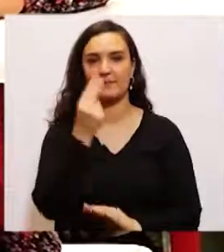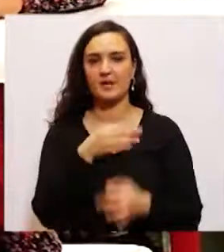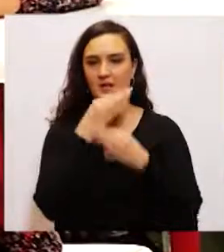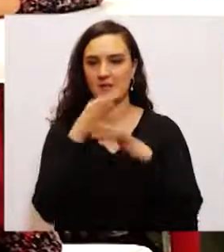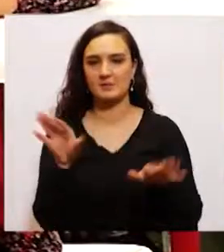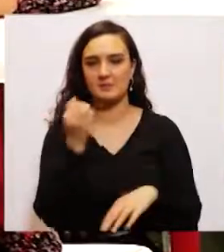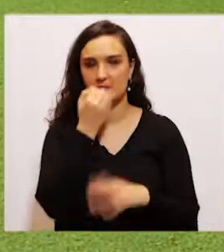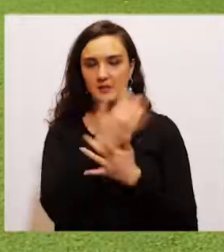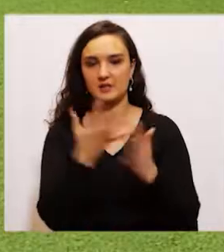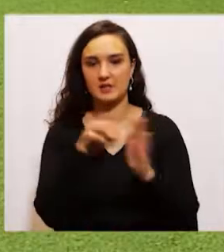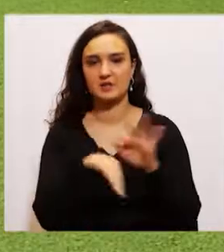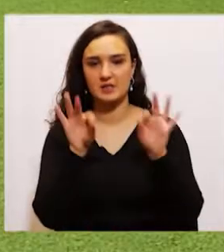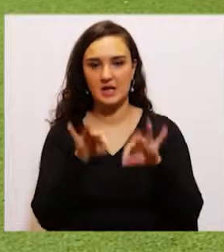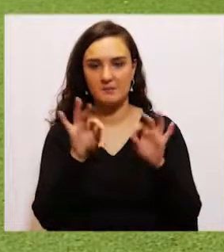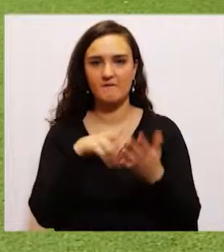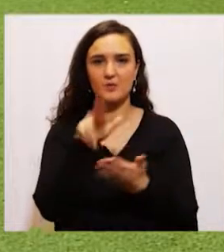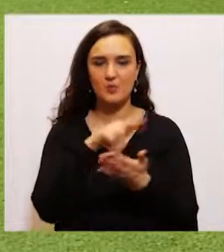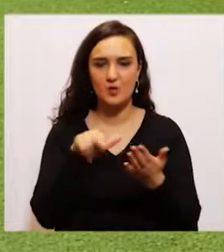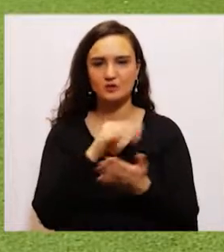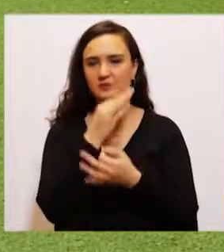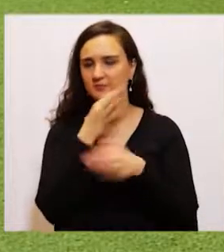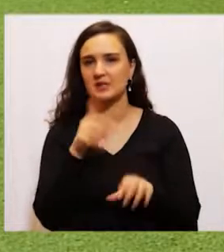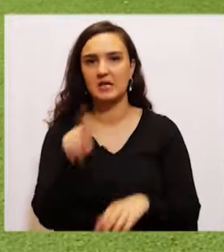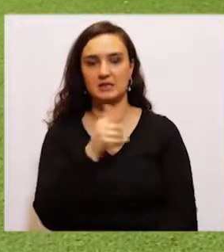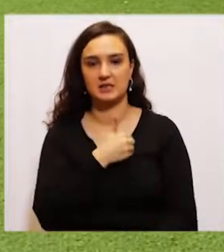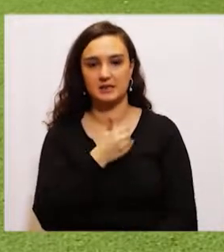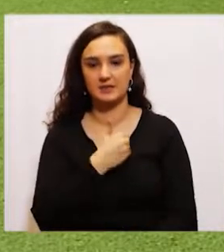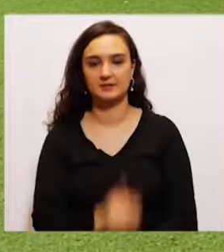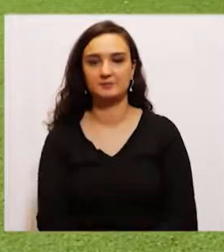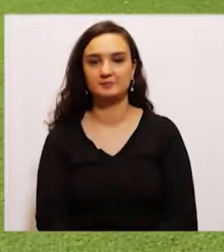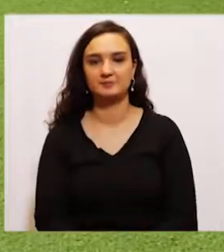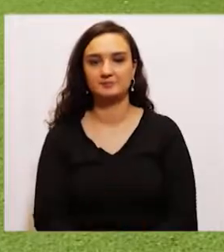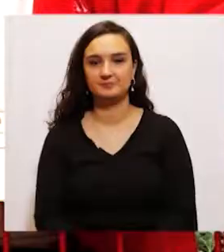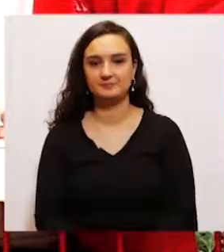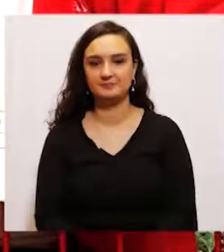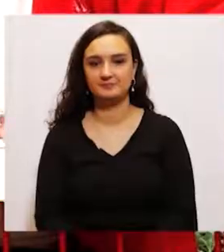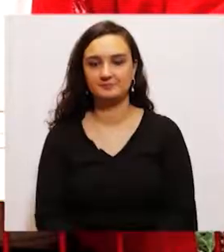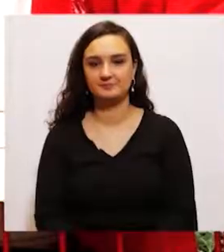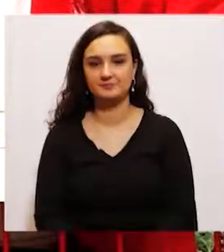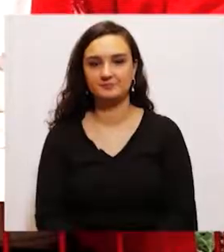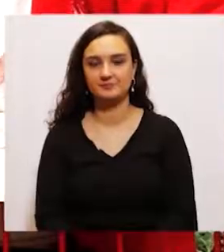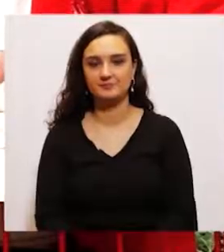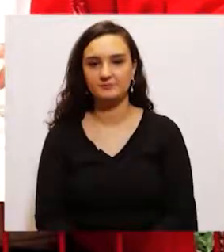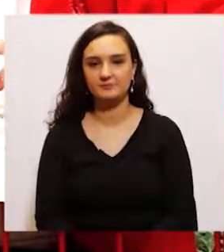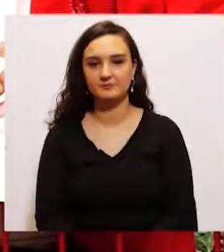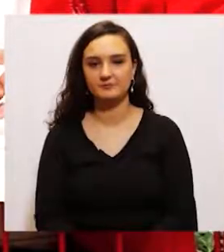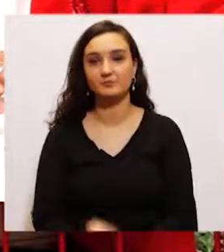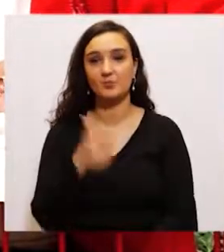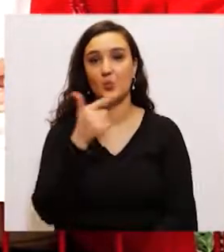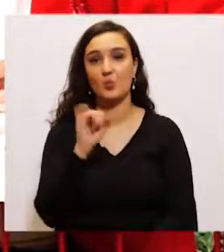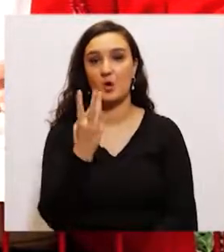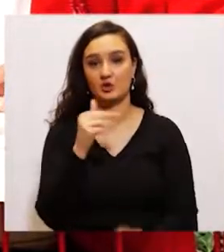ნებისმიერ მასალაში, საღებავით, გუაშით, პასტელით, რითიც გინდათ. ჩვენ გვაქვს პასტელები, ბატონო? მე გუაშით